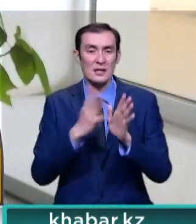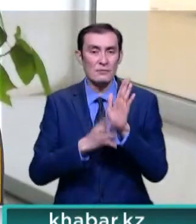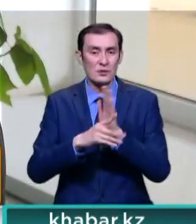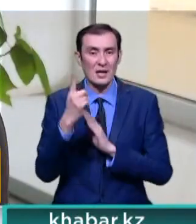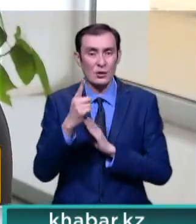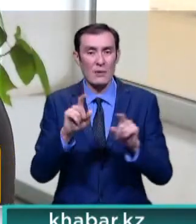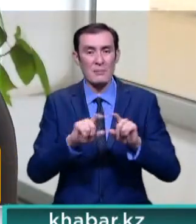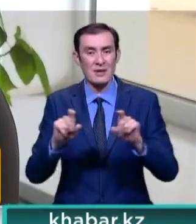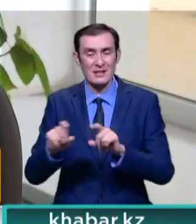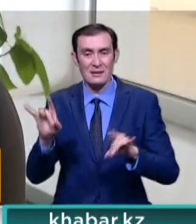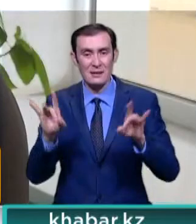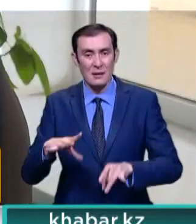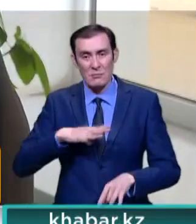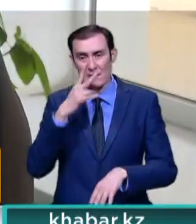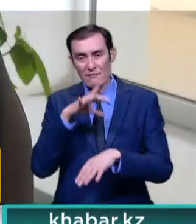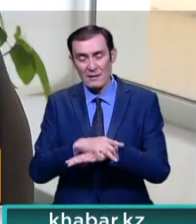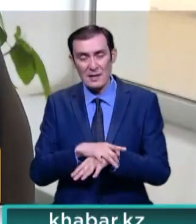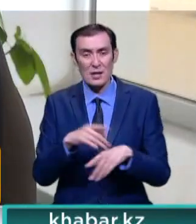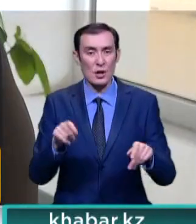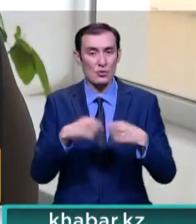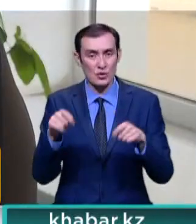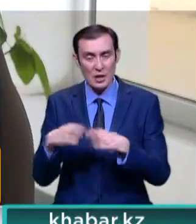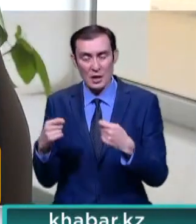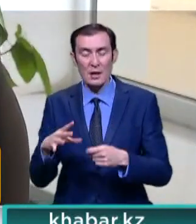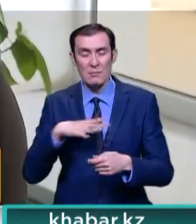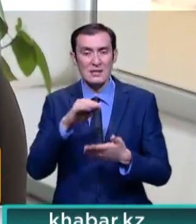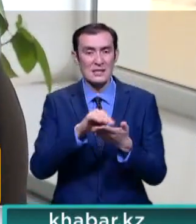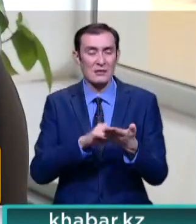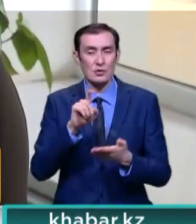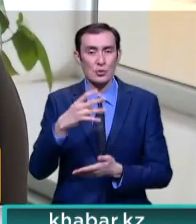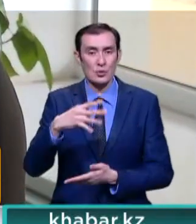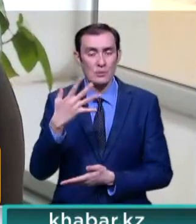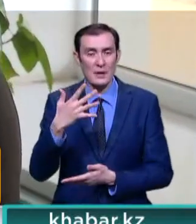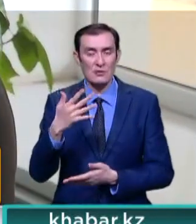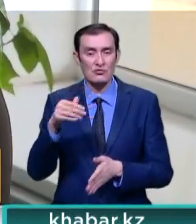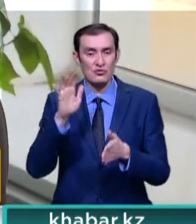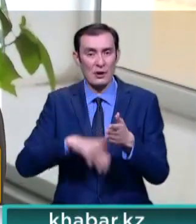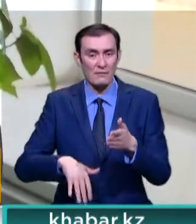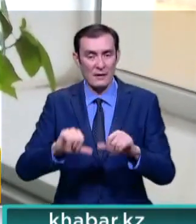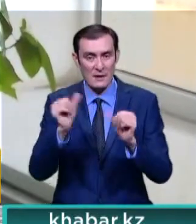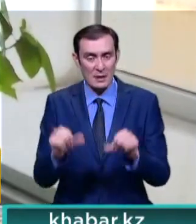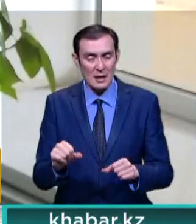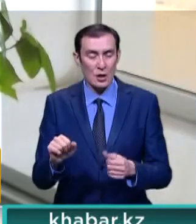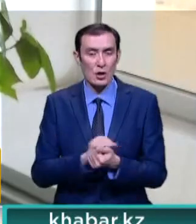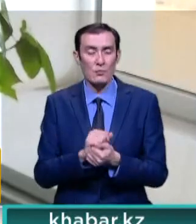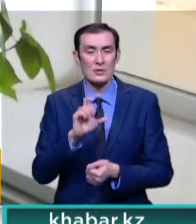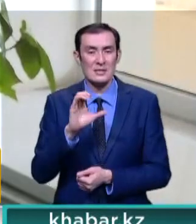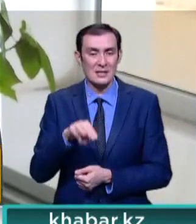91 объекте были выявлены нарушения. Составлено 145 административных протоколов по